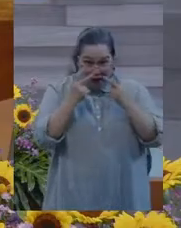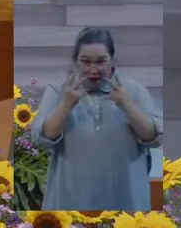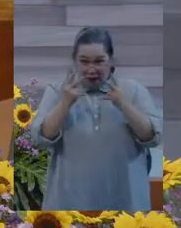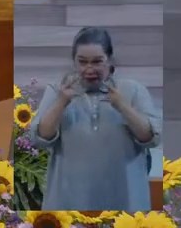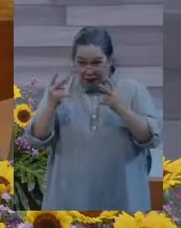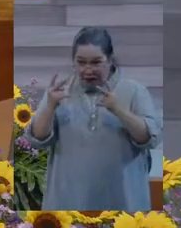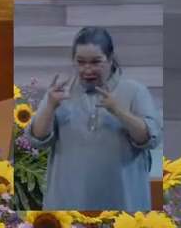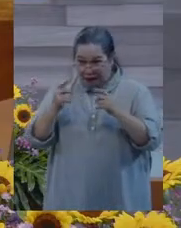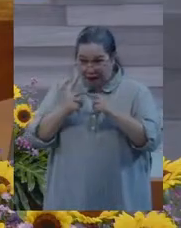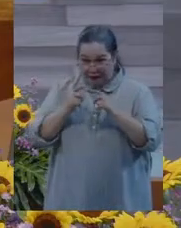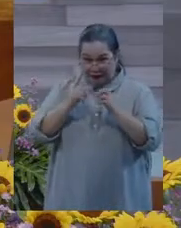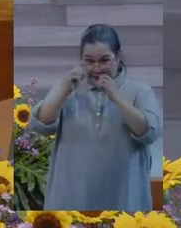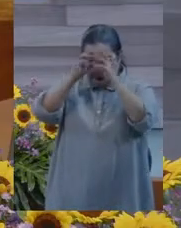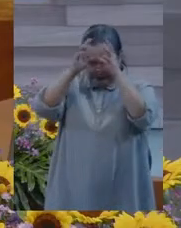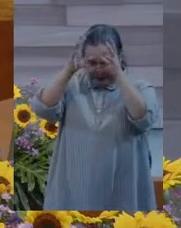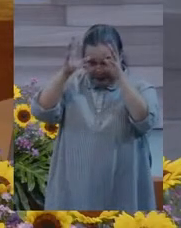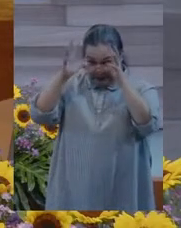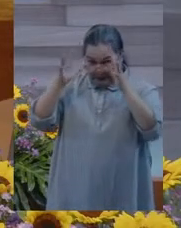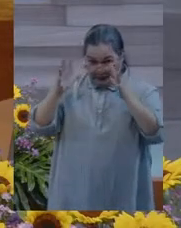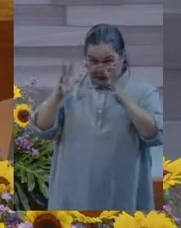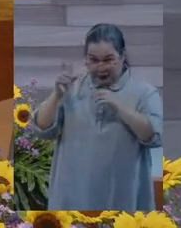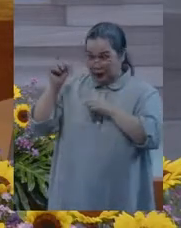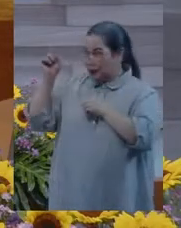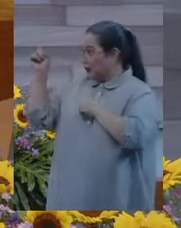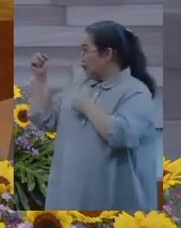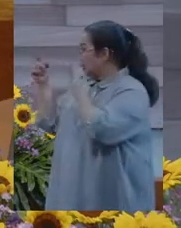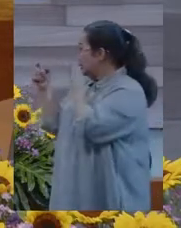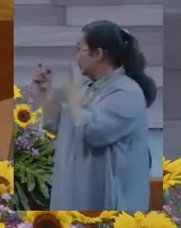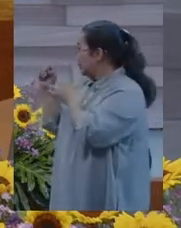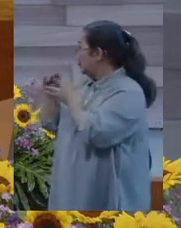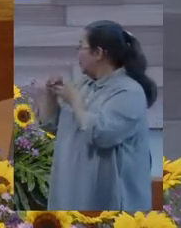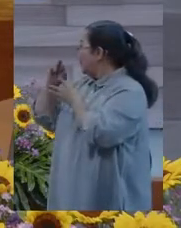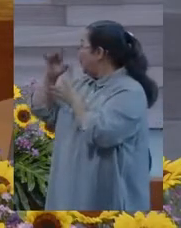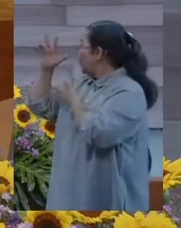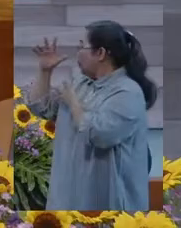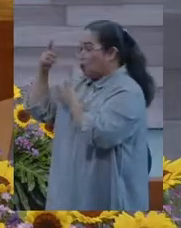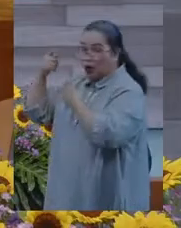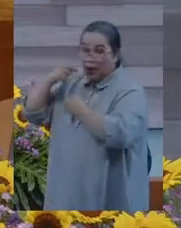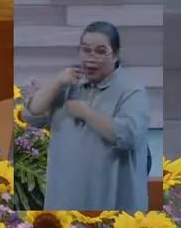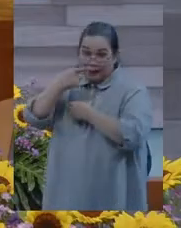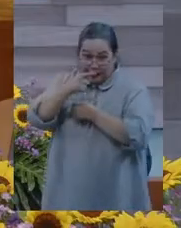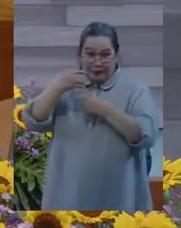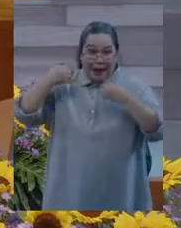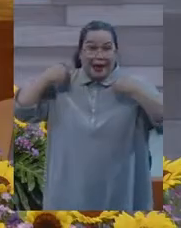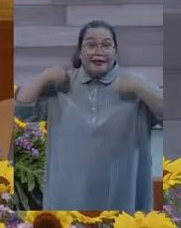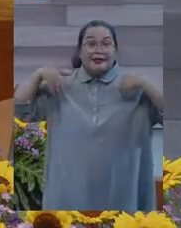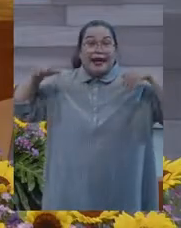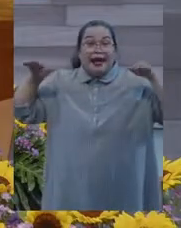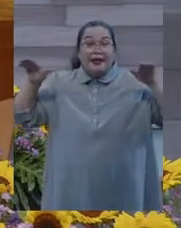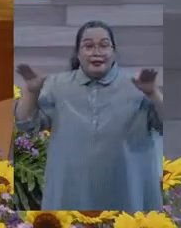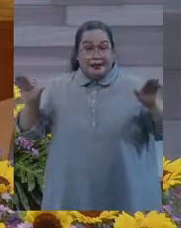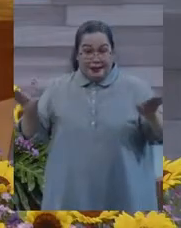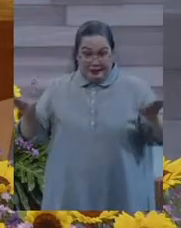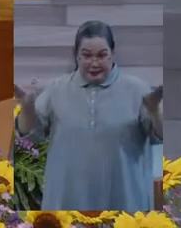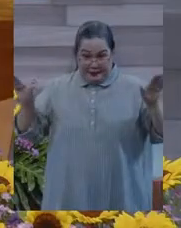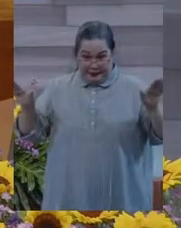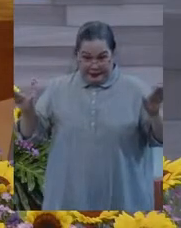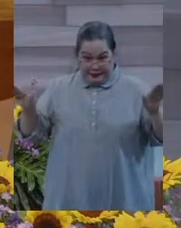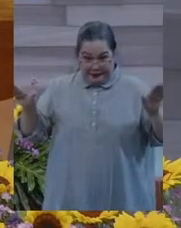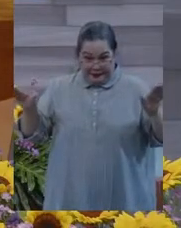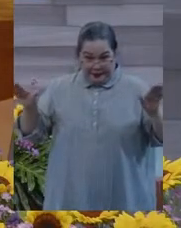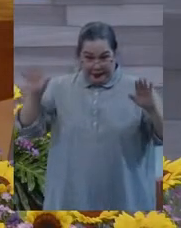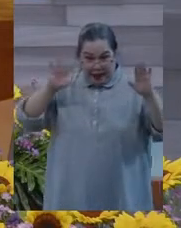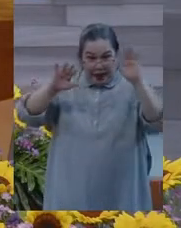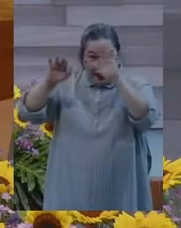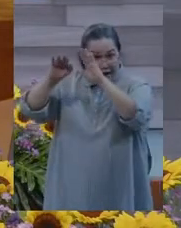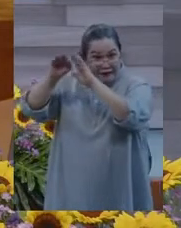They blaspheme the glorious ones. Yung glorious ones dito po ay mga anghel, no? Mga